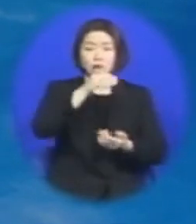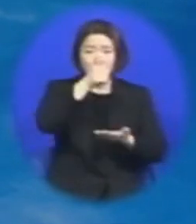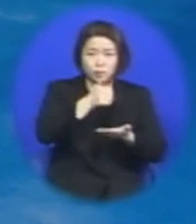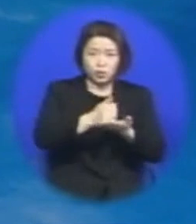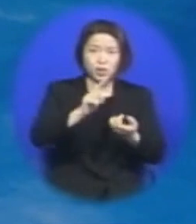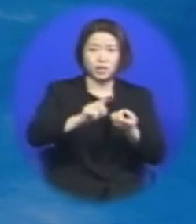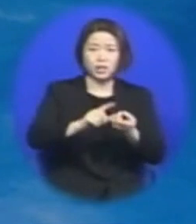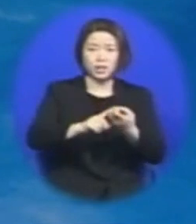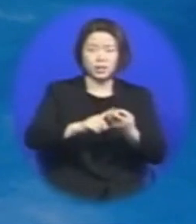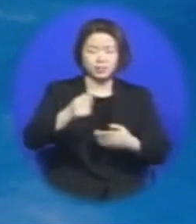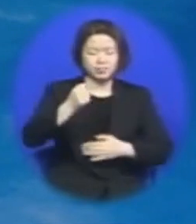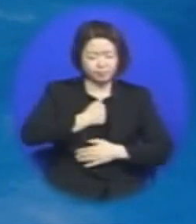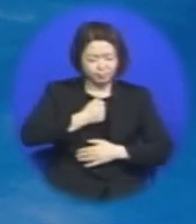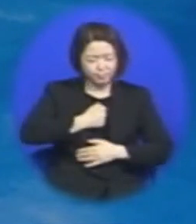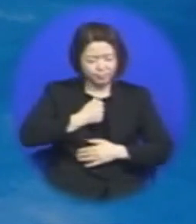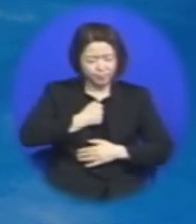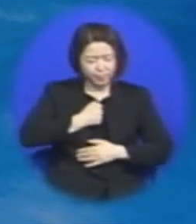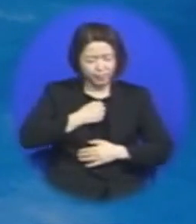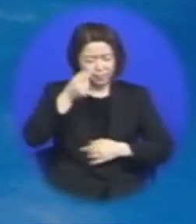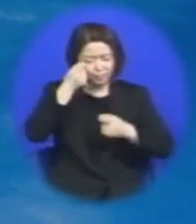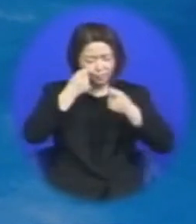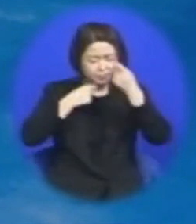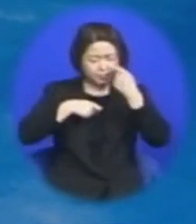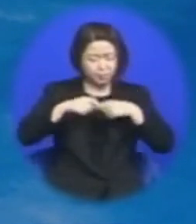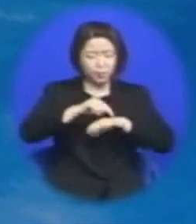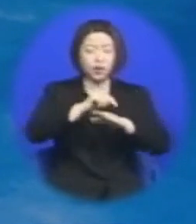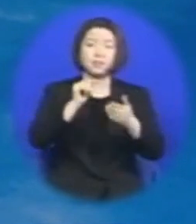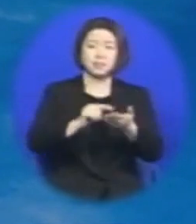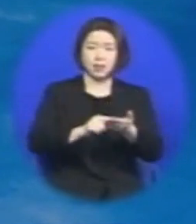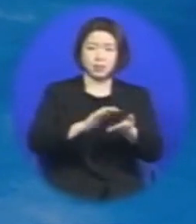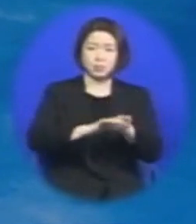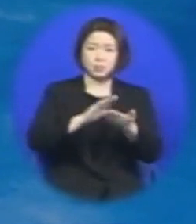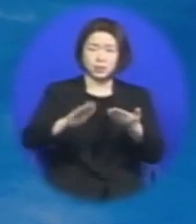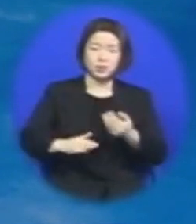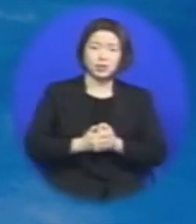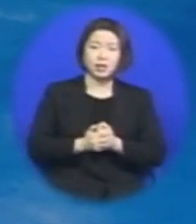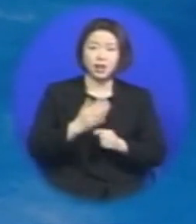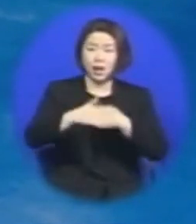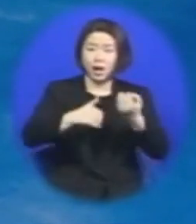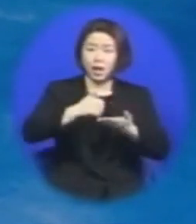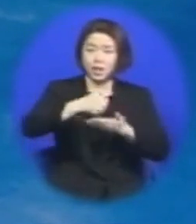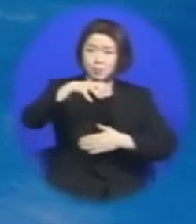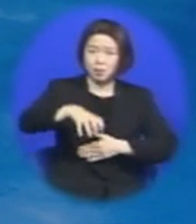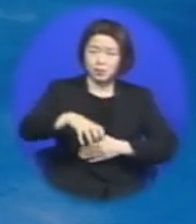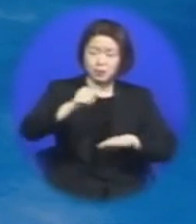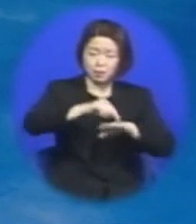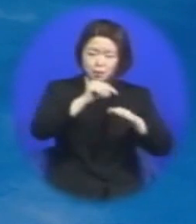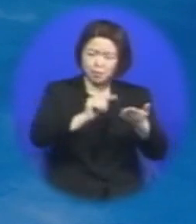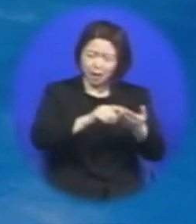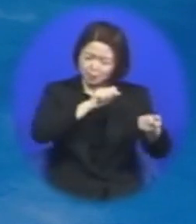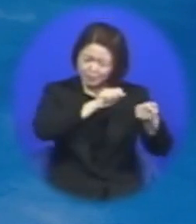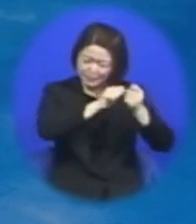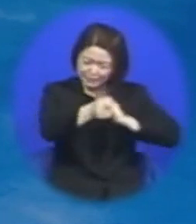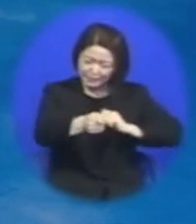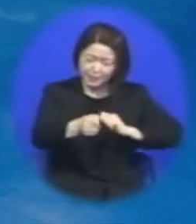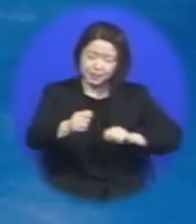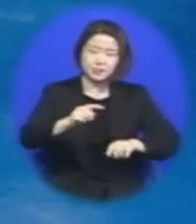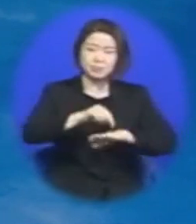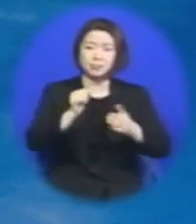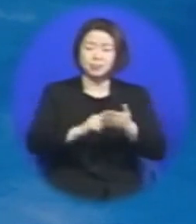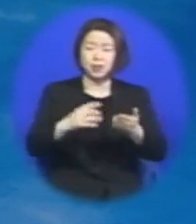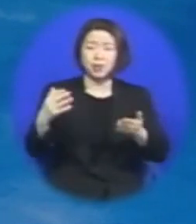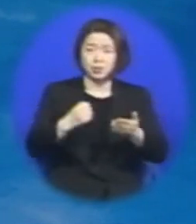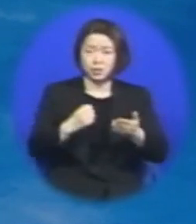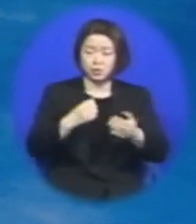대한 애통함 있니다 하나님 앞에서 마음을 찢는 마음으로 그렇게 하나님 앞에 나와서